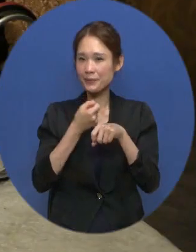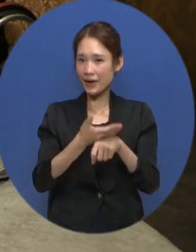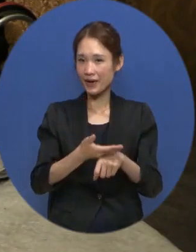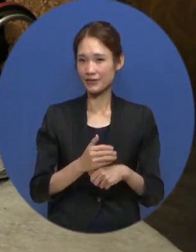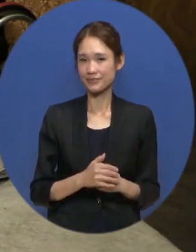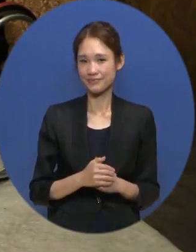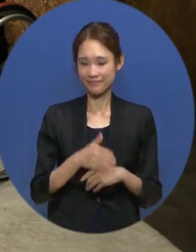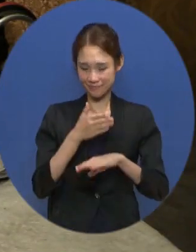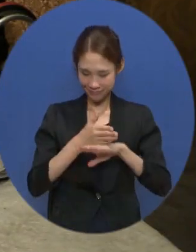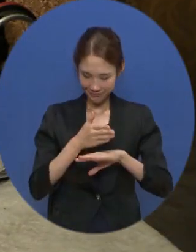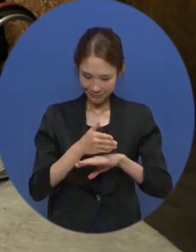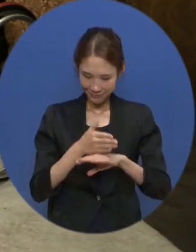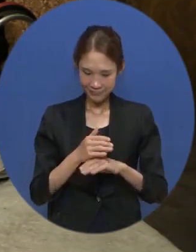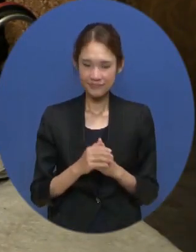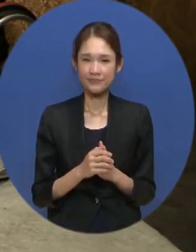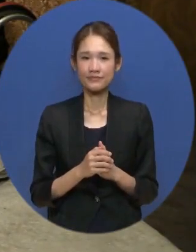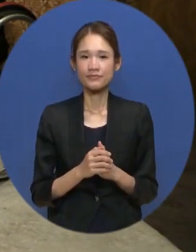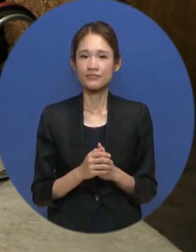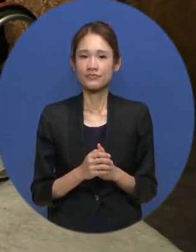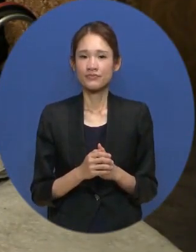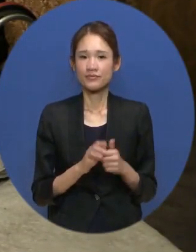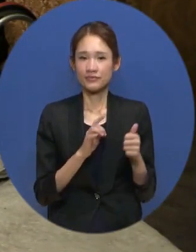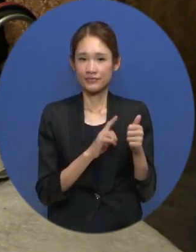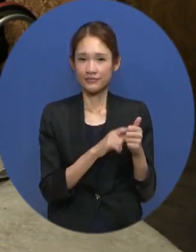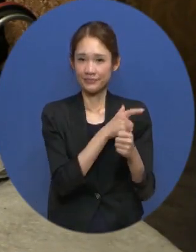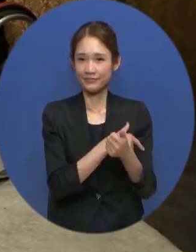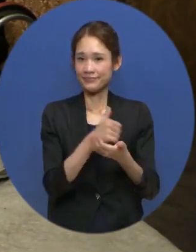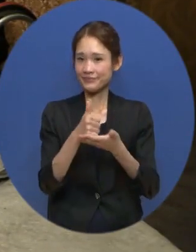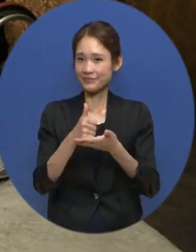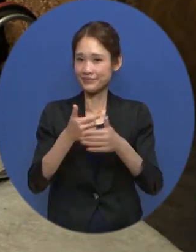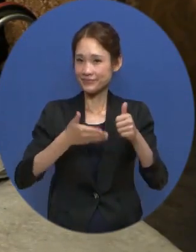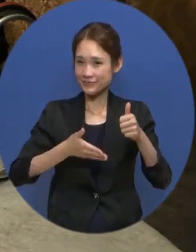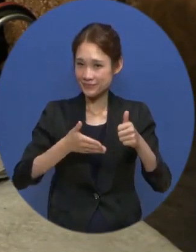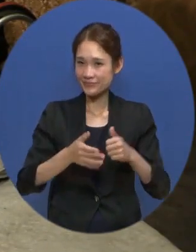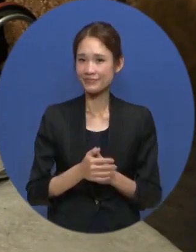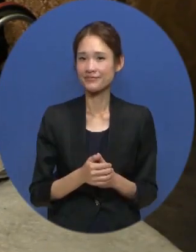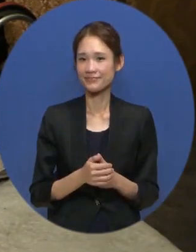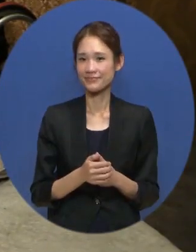네, 감사합니다. 이어서 강현덕 이사님께도 부탁드리겠습니다.